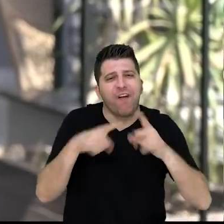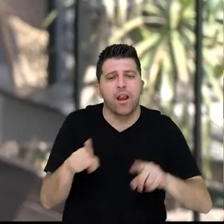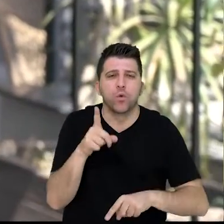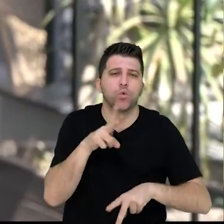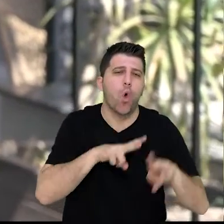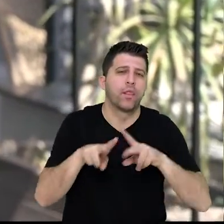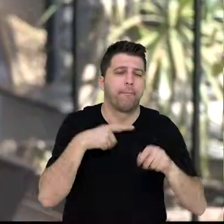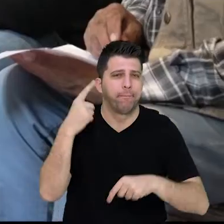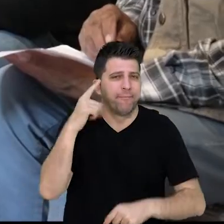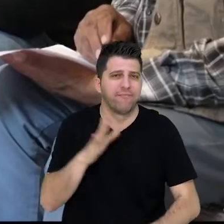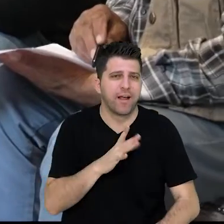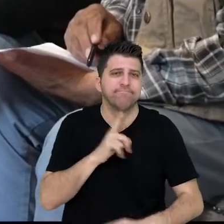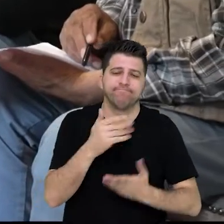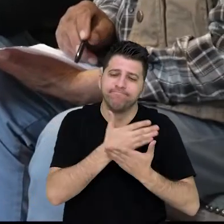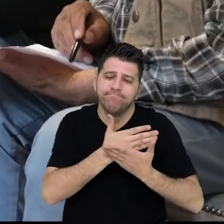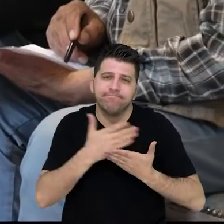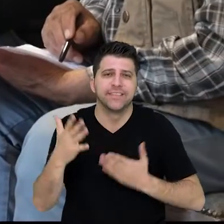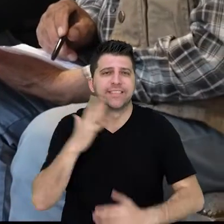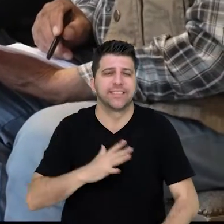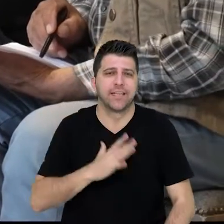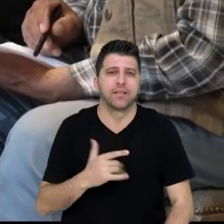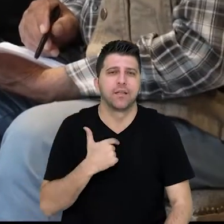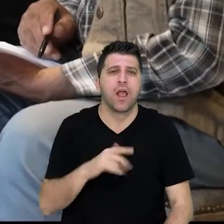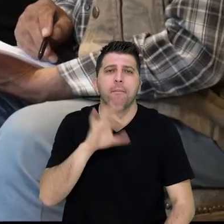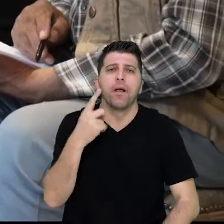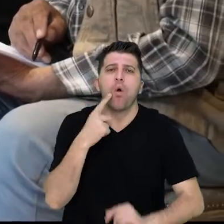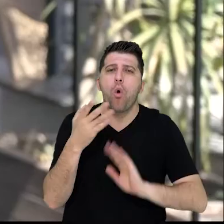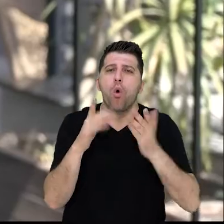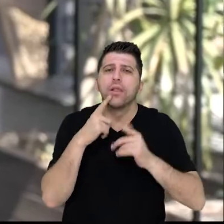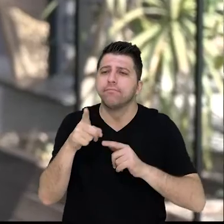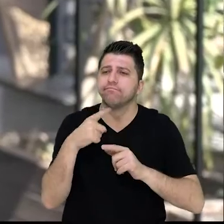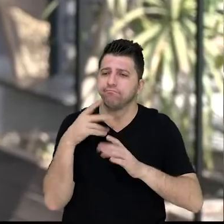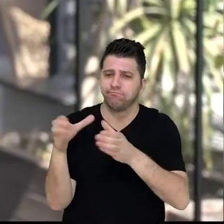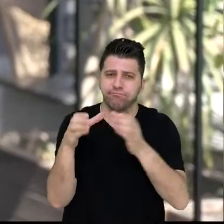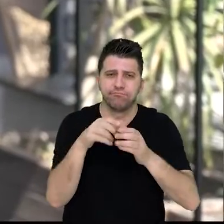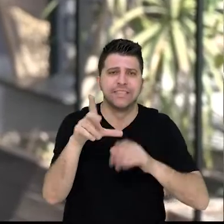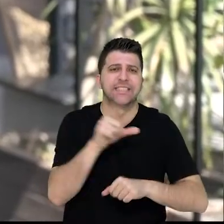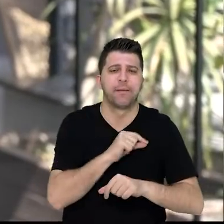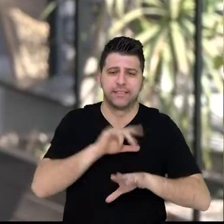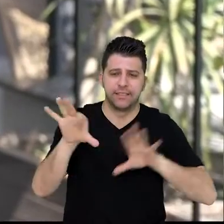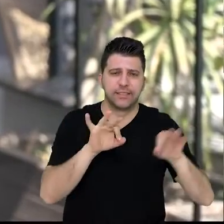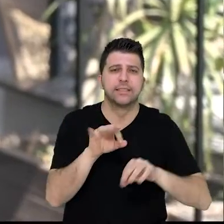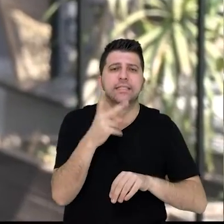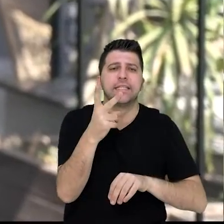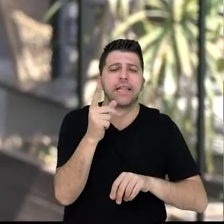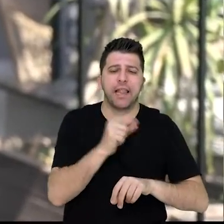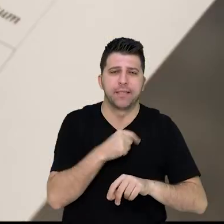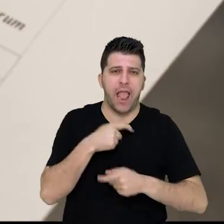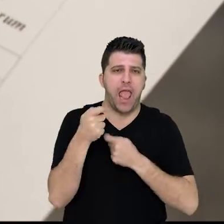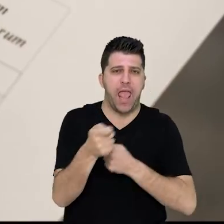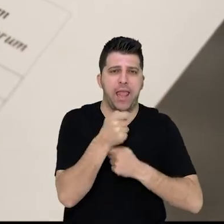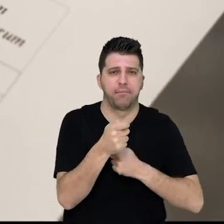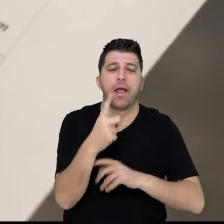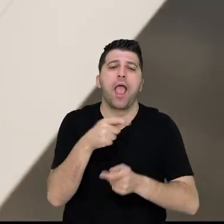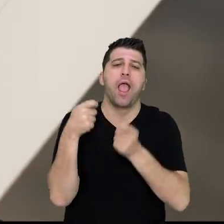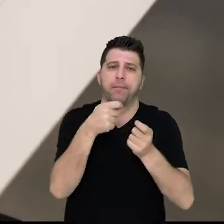uyguladık ve Sürdürülebilir olması için öncelikle her odadan iki temsilcisi seçtik bu iki temsilci bizim eğiticilerimiz oldu Onlara eğitici eğitimi